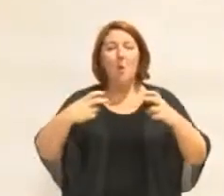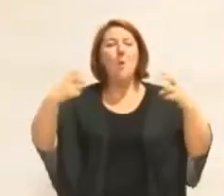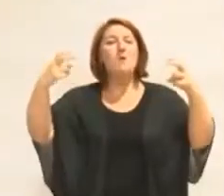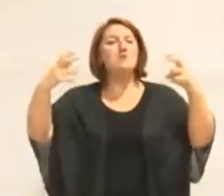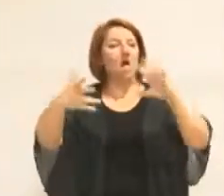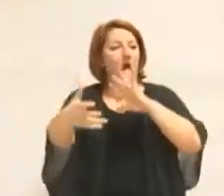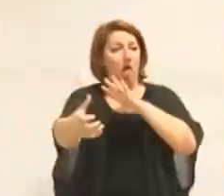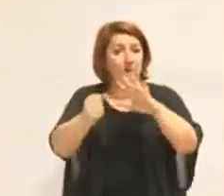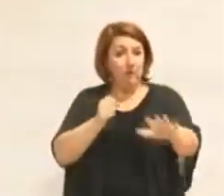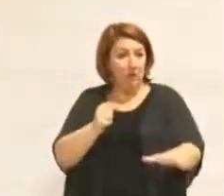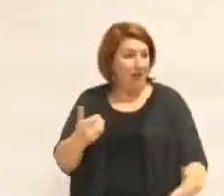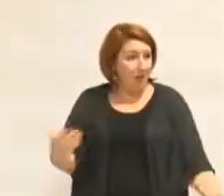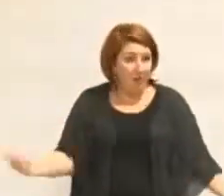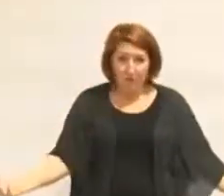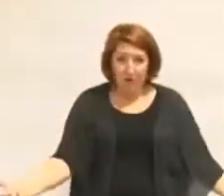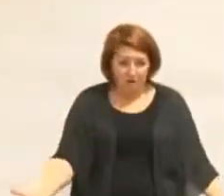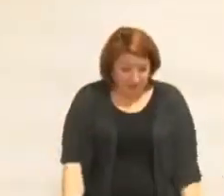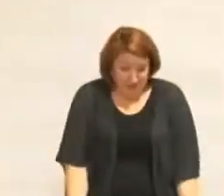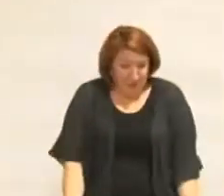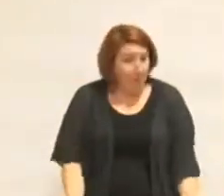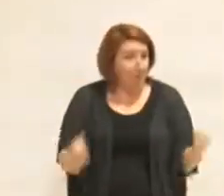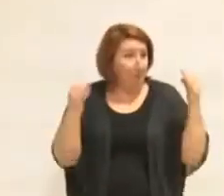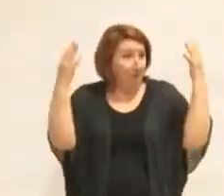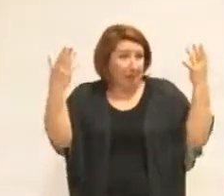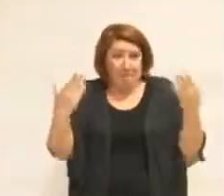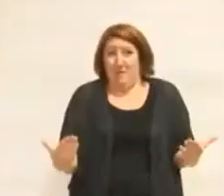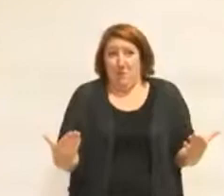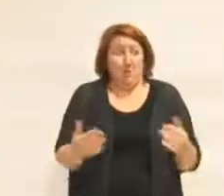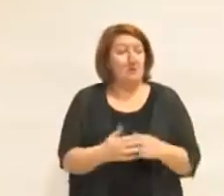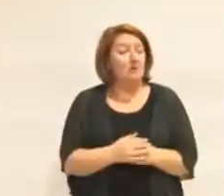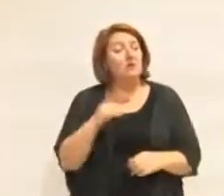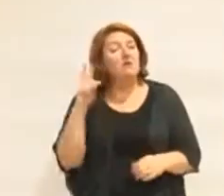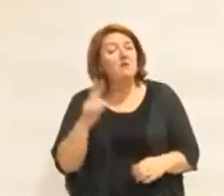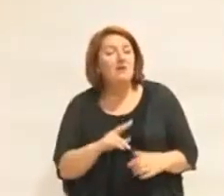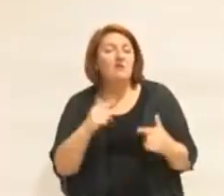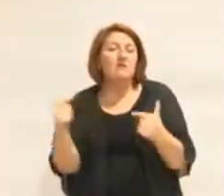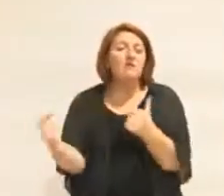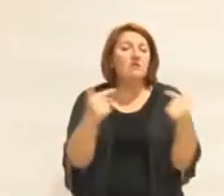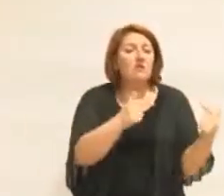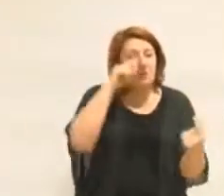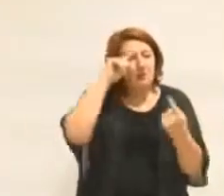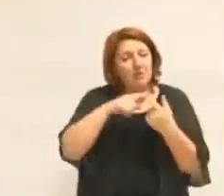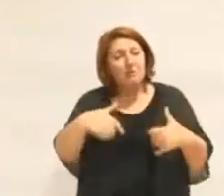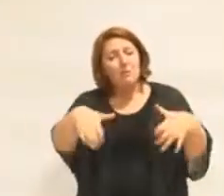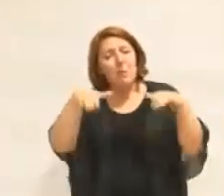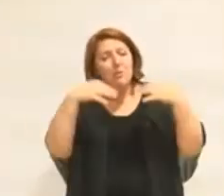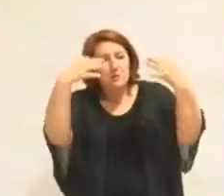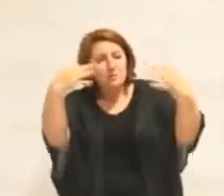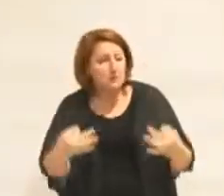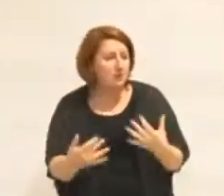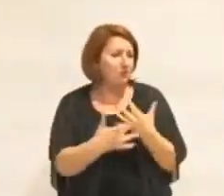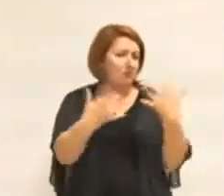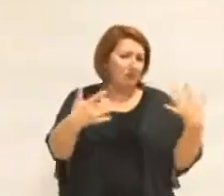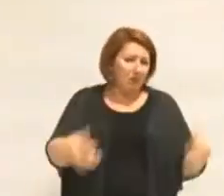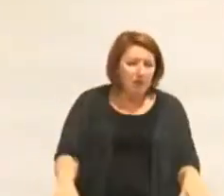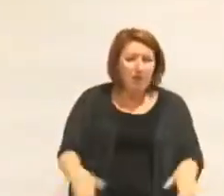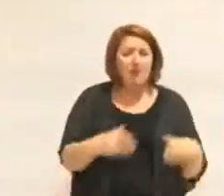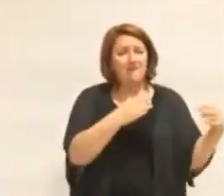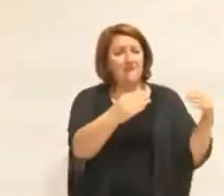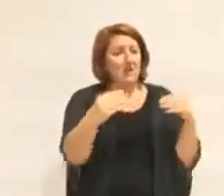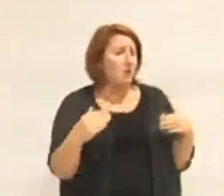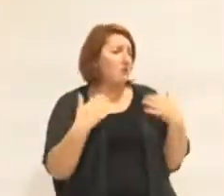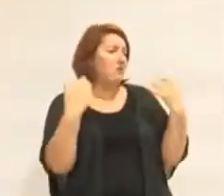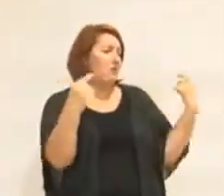y sommes. Et la difficulté que nous avons, on a eu un débat sur le compte administratif, on a eu un débat sur Villeneuve, nos territoires